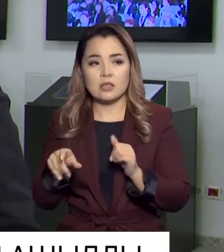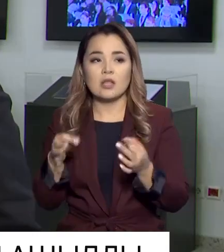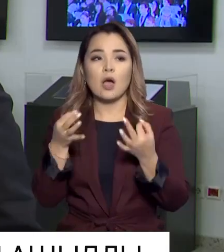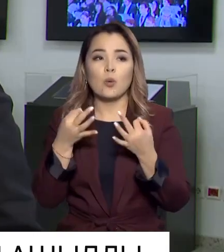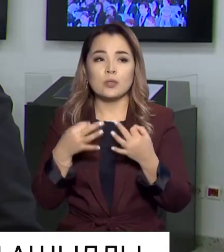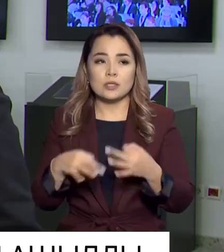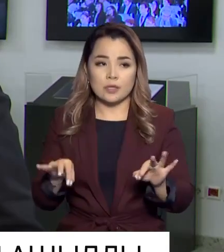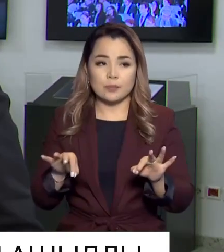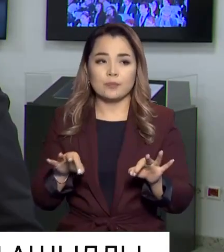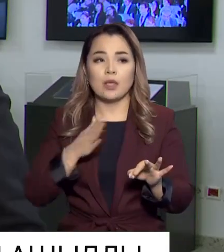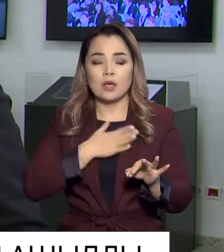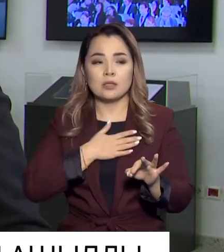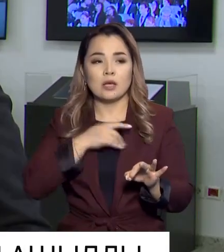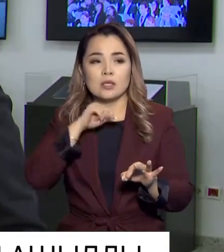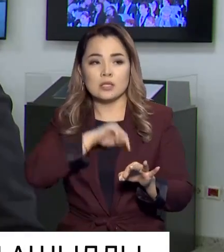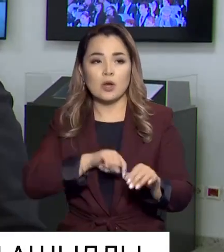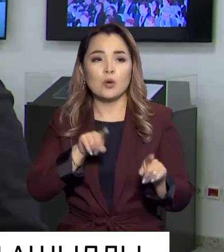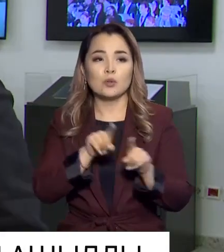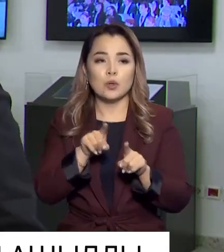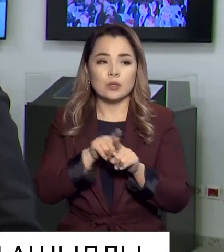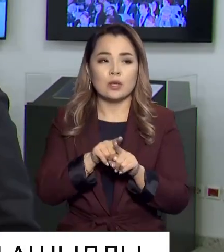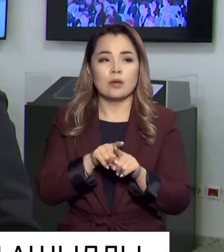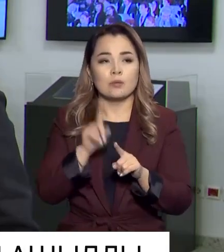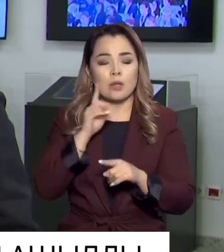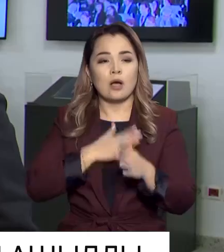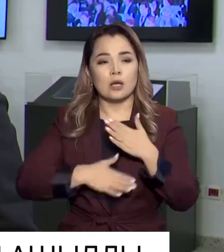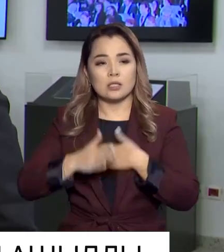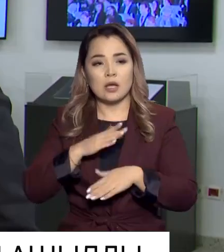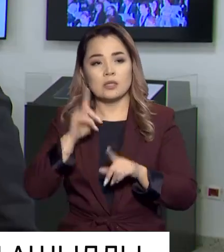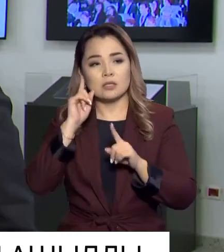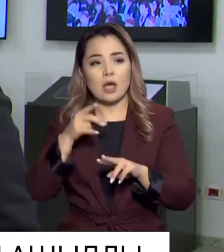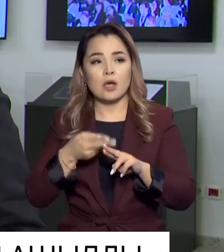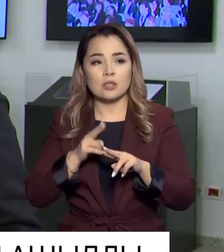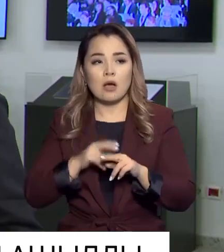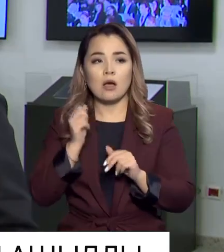тәуелсіздікке іштей болса да, сырттай болса да қуанып жатады ғой. Сол